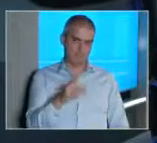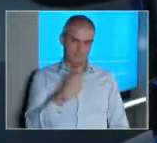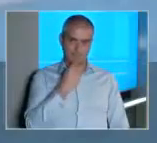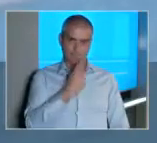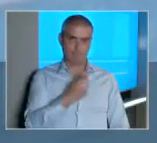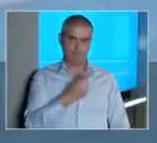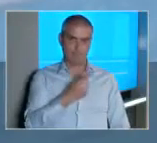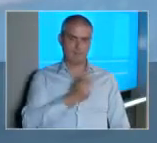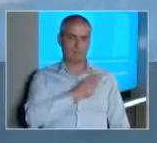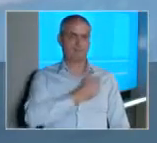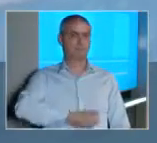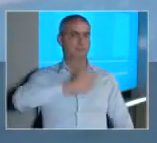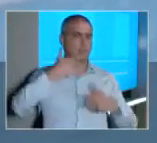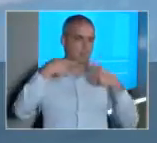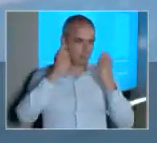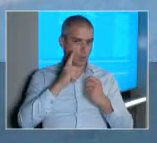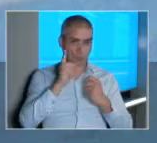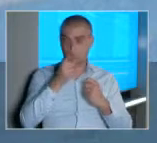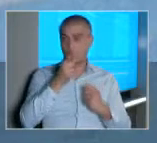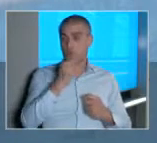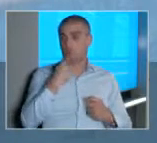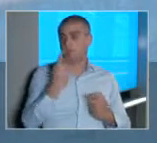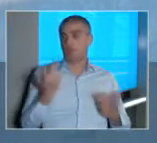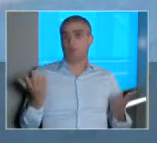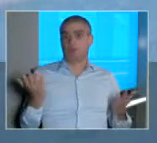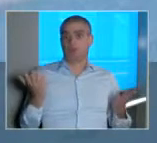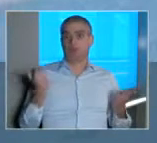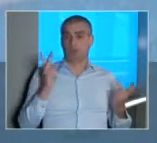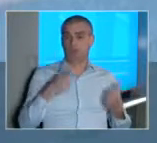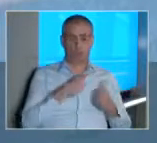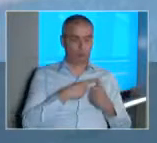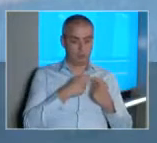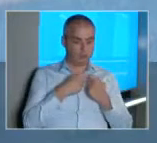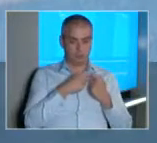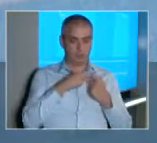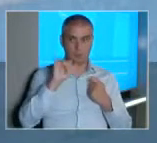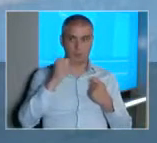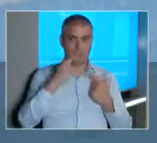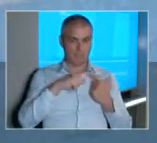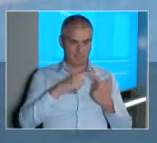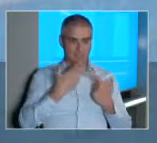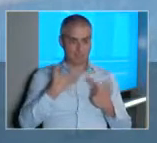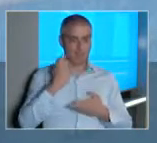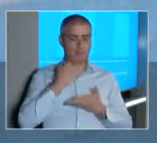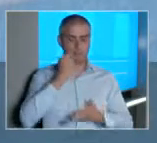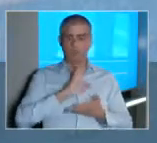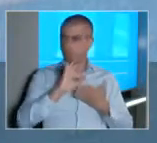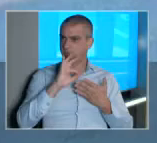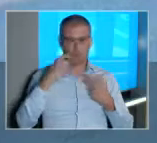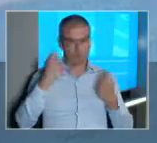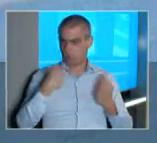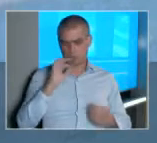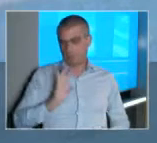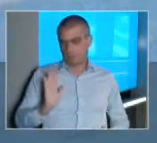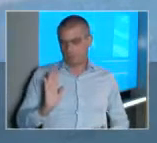של שר החינוך. מצד שני, הוא גם אמר, תראו, יש ארגון איגי שמקבל תקציבים ממשרד החינוך. אני לא מתכוון לפגוע